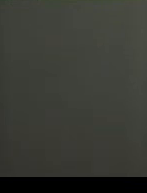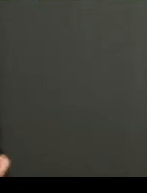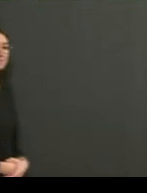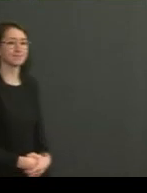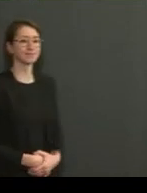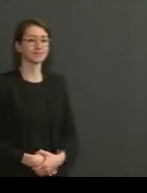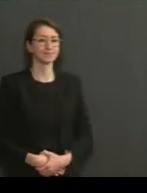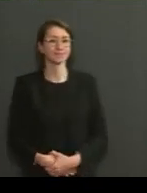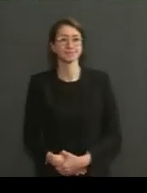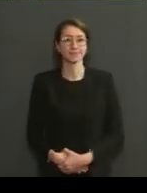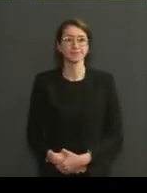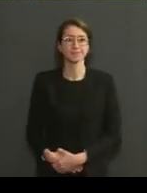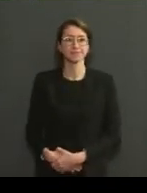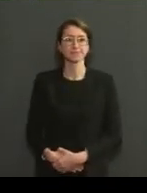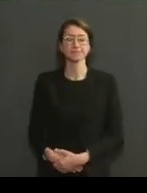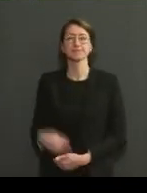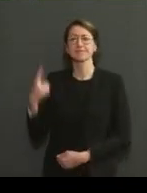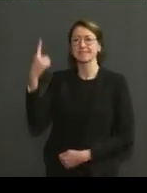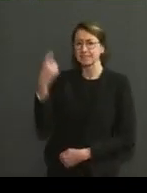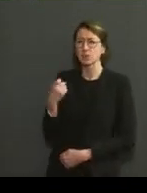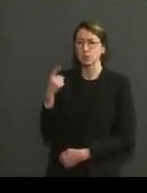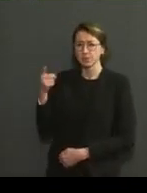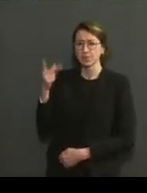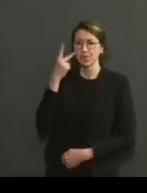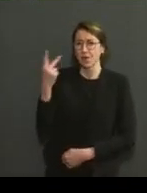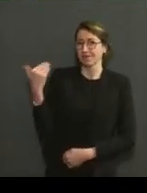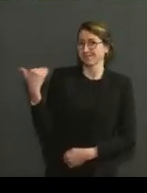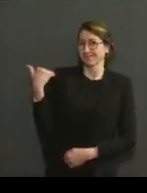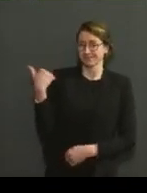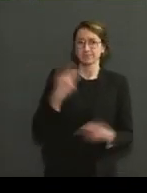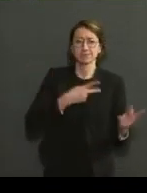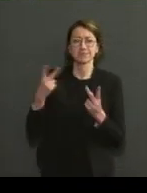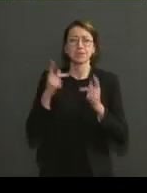Comment expliquer la nouvelle hausse des hospitalisations ?